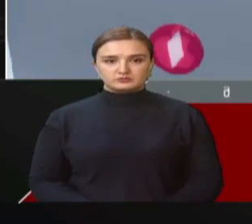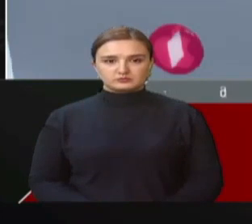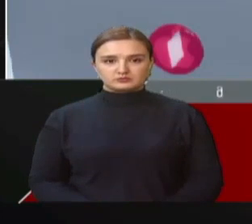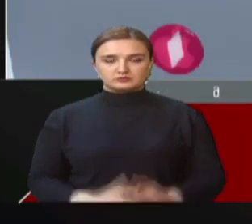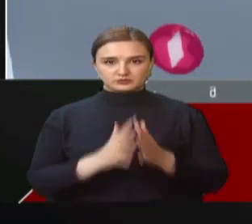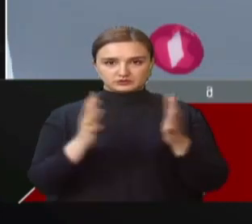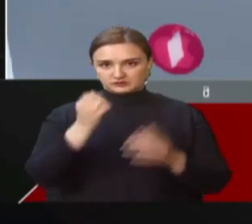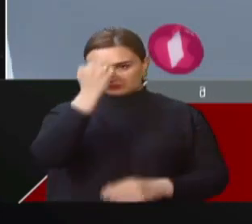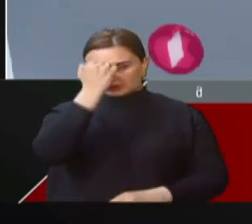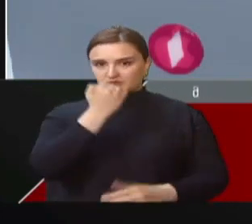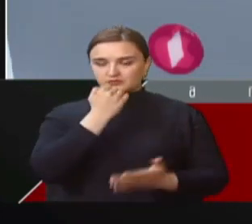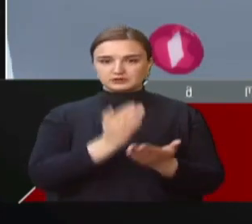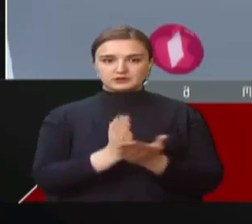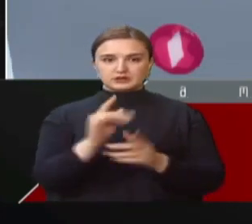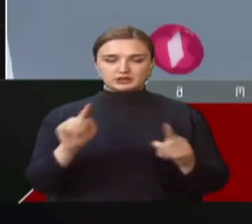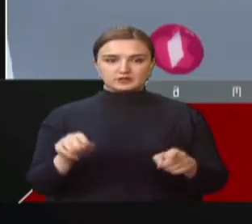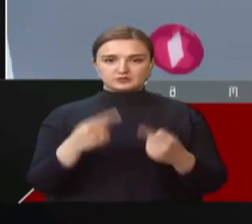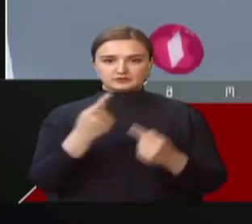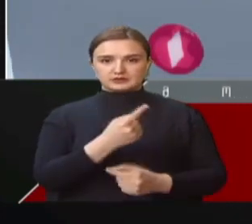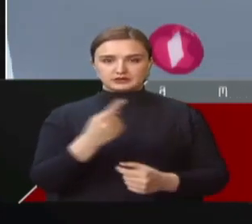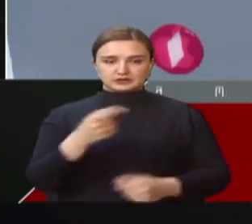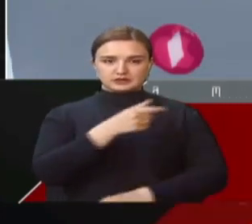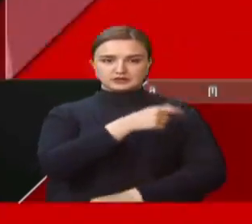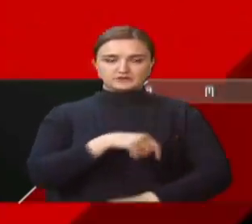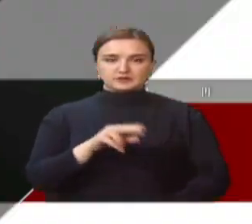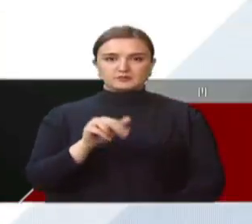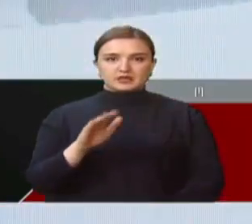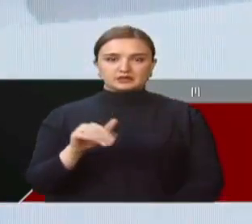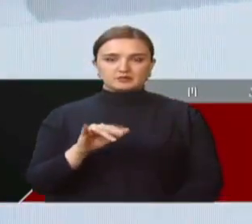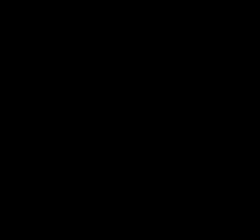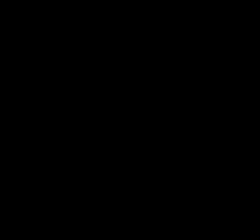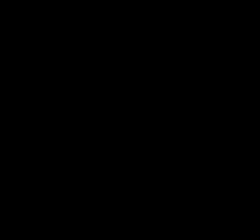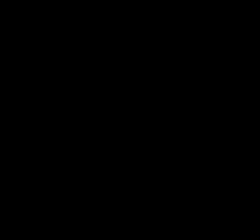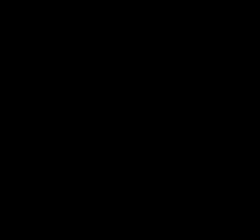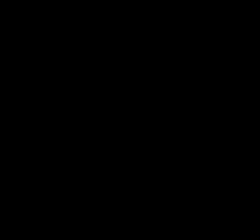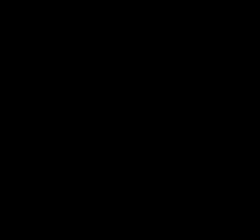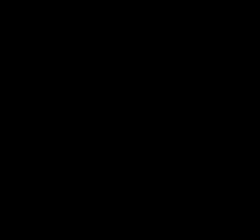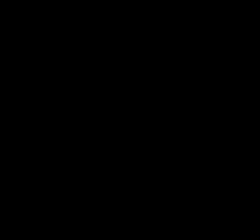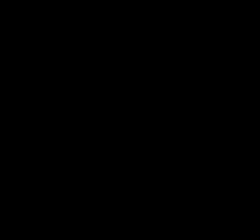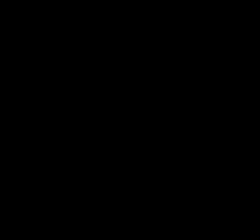პატა, დიდი მადლობა სტრატეგია აღმოჩენებული ერთ-ერთი წევრი პატა მანჯგალაძე იყო პირდაპირ ეთერში.